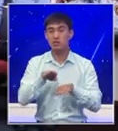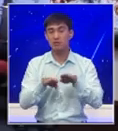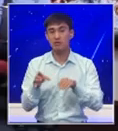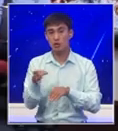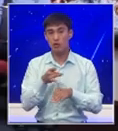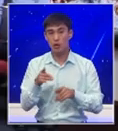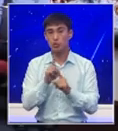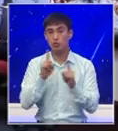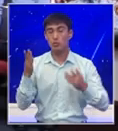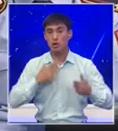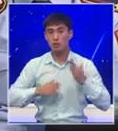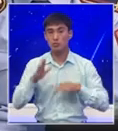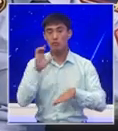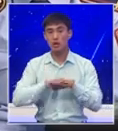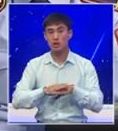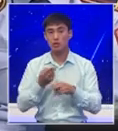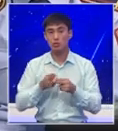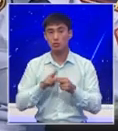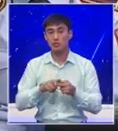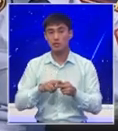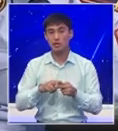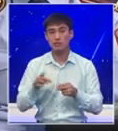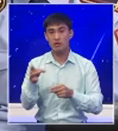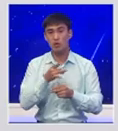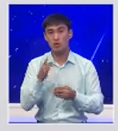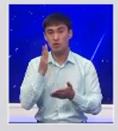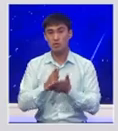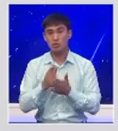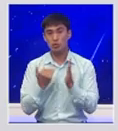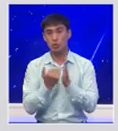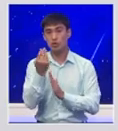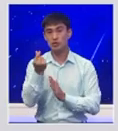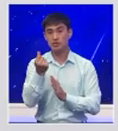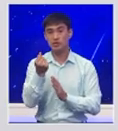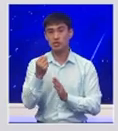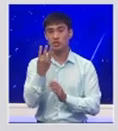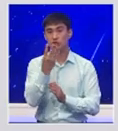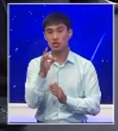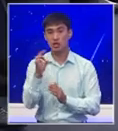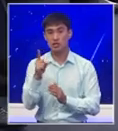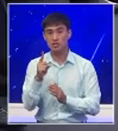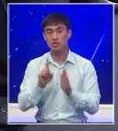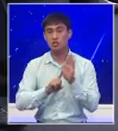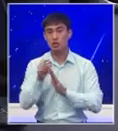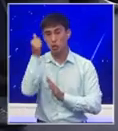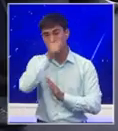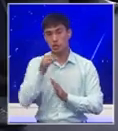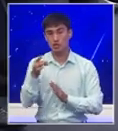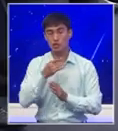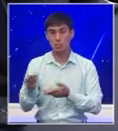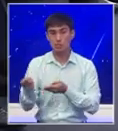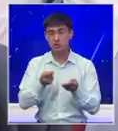района. Особенно радует тот факт, отметил глава края, что в районе отмечается рост инвестиций в 4 раза. С начала года в регион